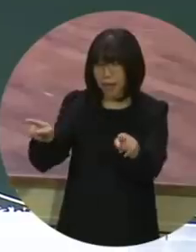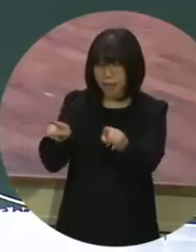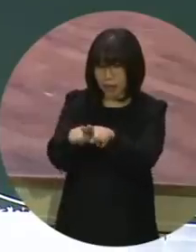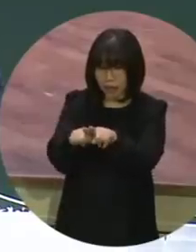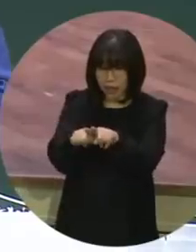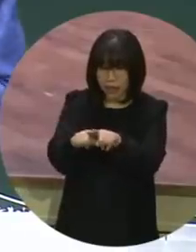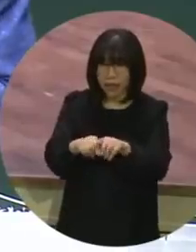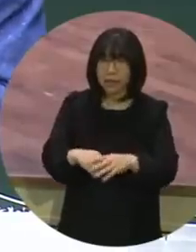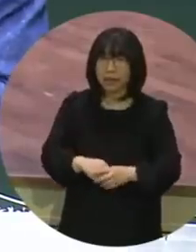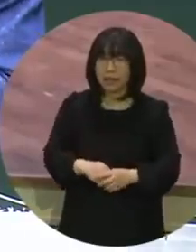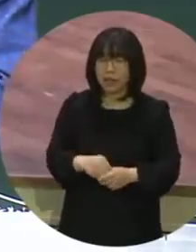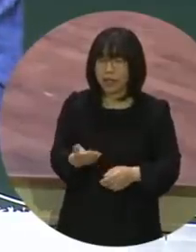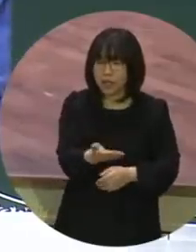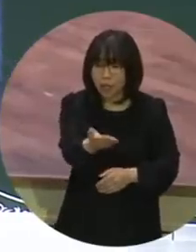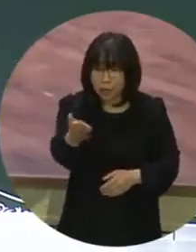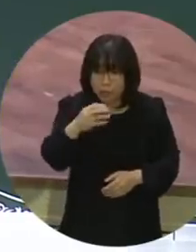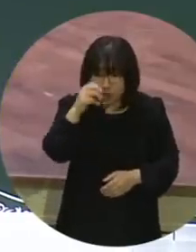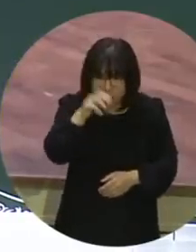그러니까 막연한 꿈이 아니라